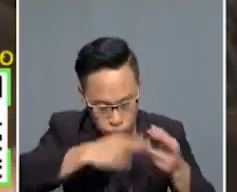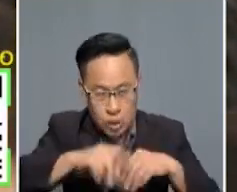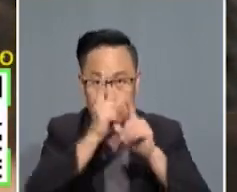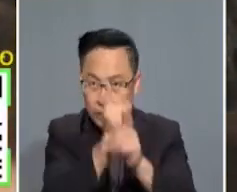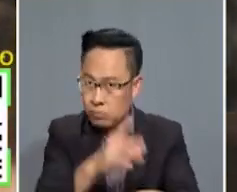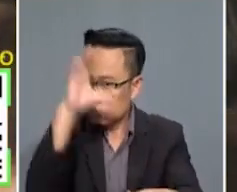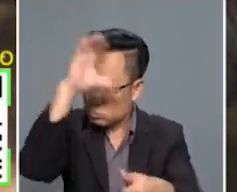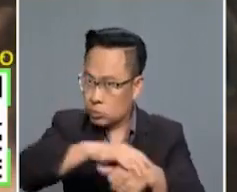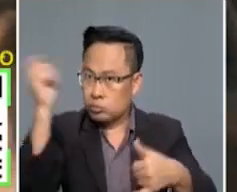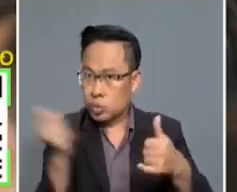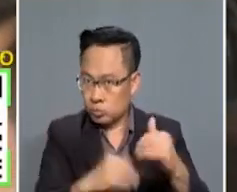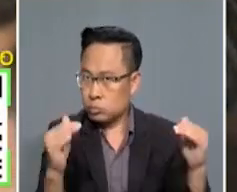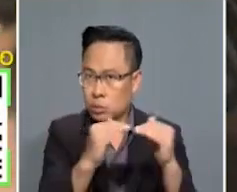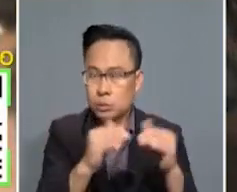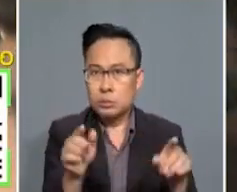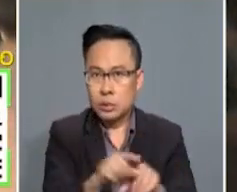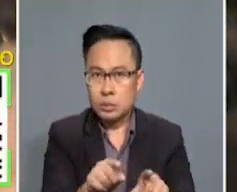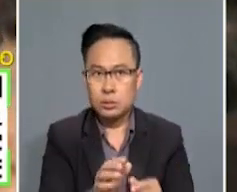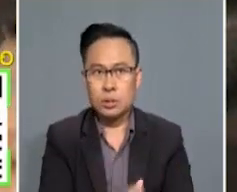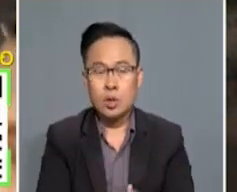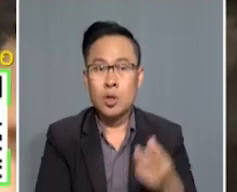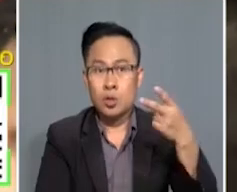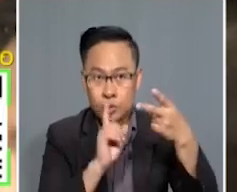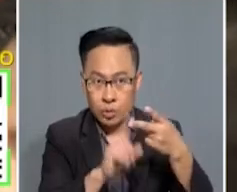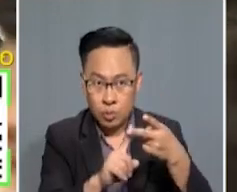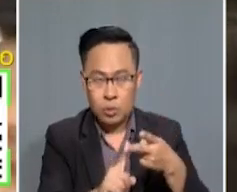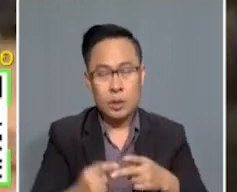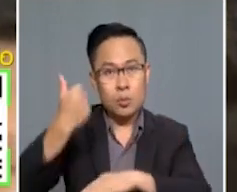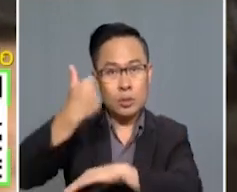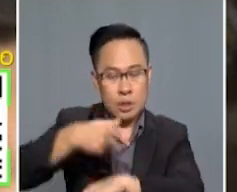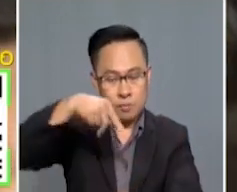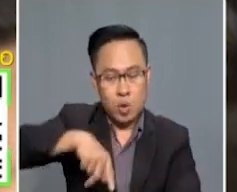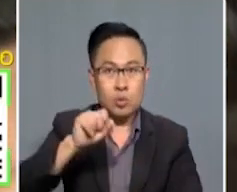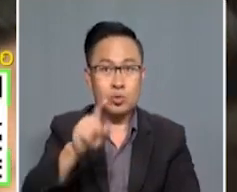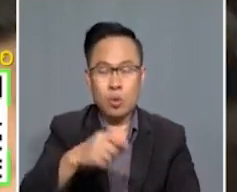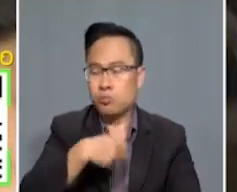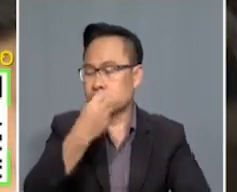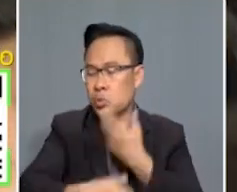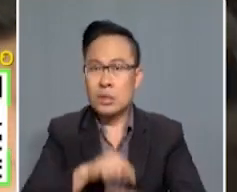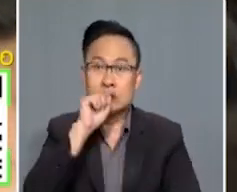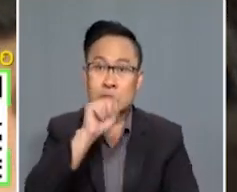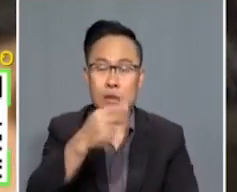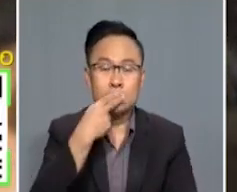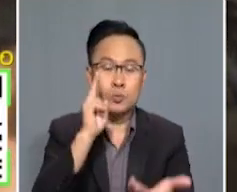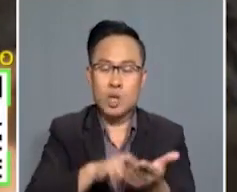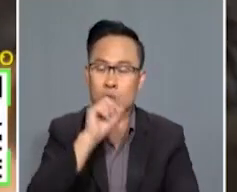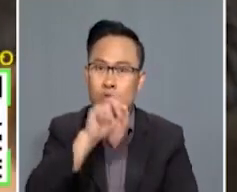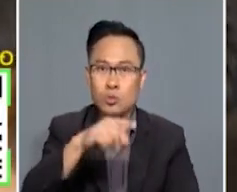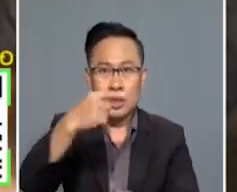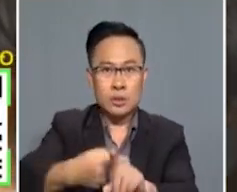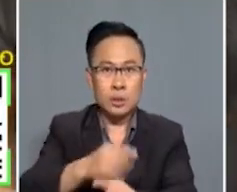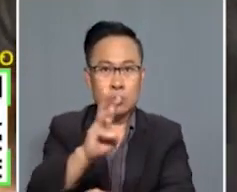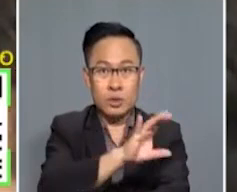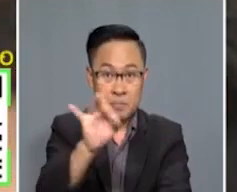ให้ดำเนินคดีทุกคนสองก็คือการที่ท่านผอ.สำนักพุทธเนี่ยมาบอกว่ามีหนังสือฉบับที่8